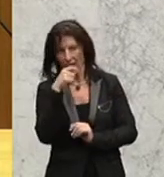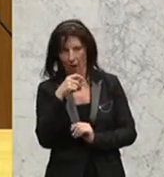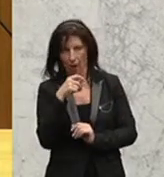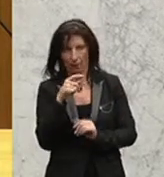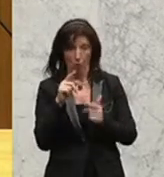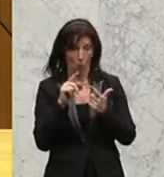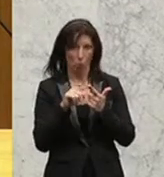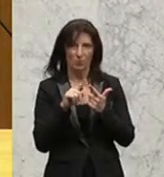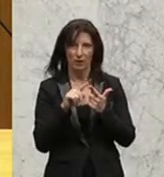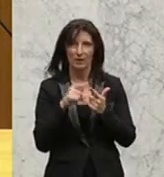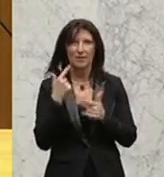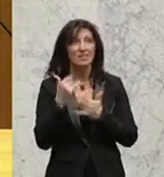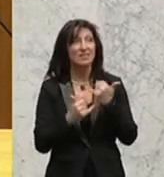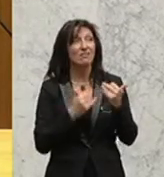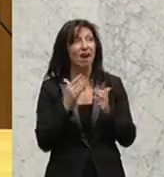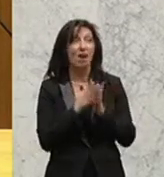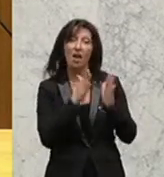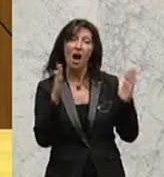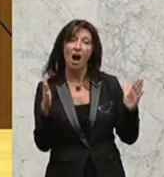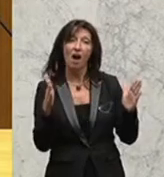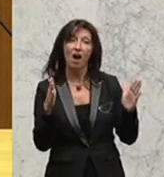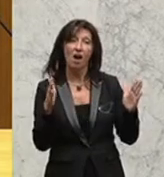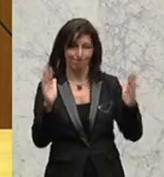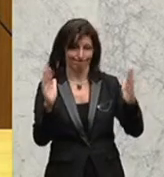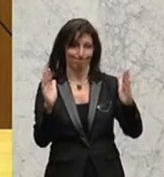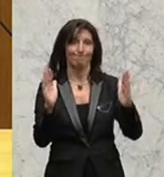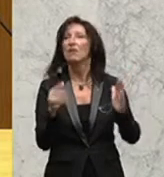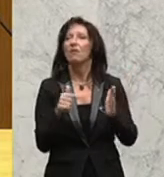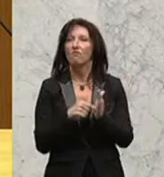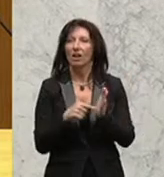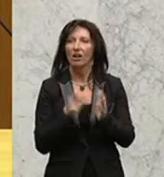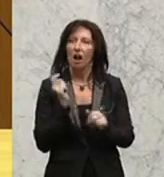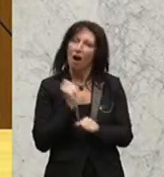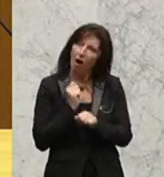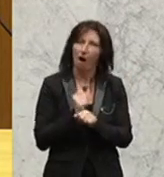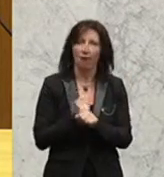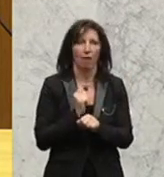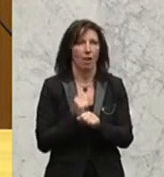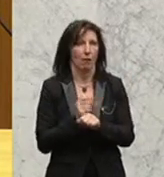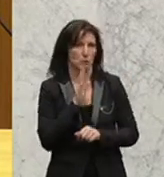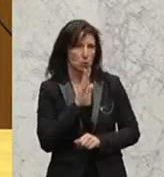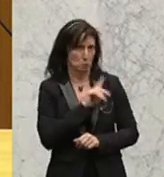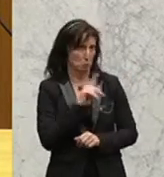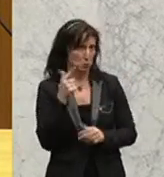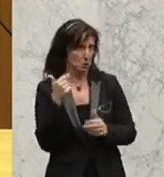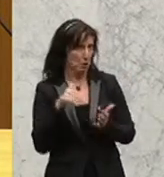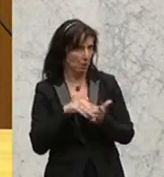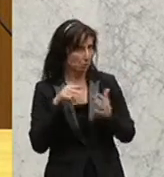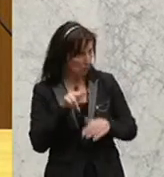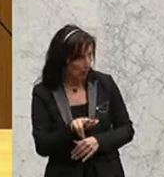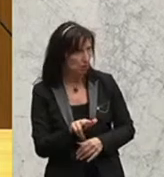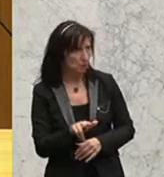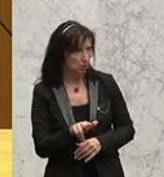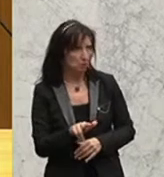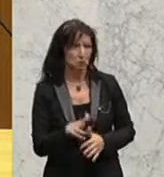eines Zwei-Jahres-Fensters wegen der Hacklerpensionen. Jetzt konnte man bis 2013